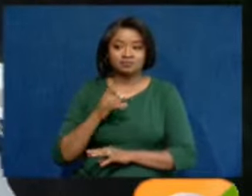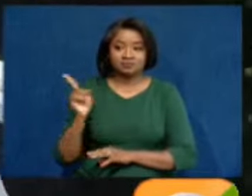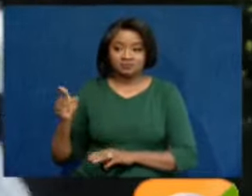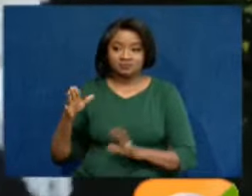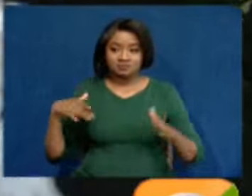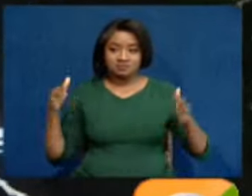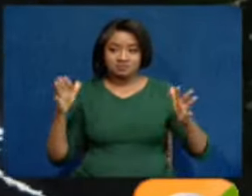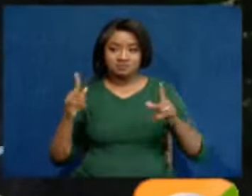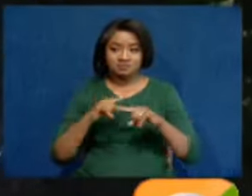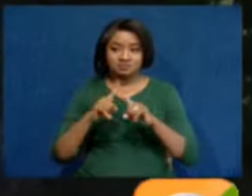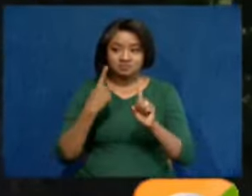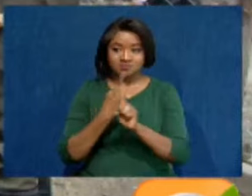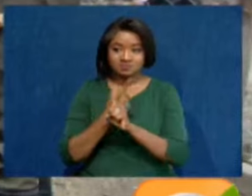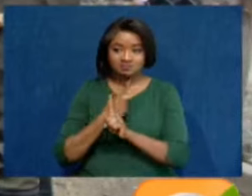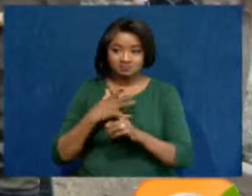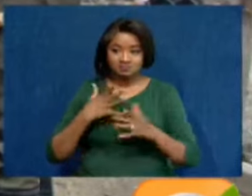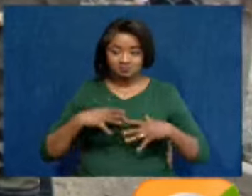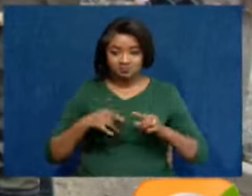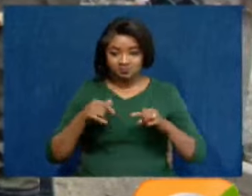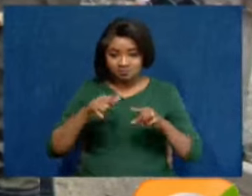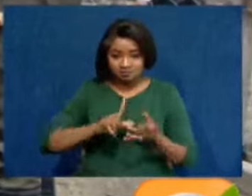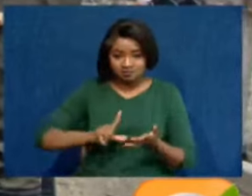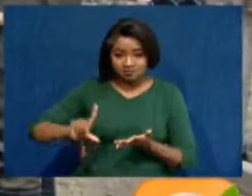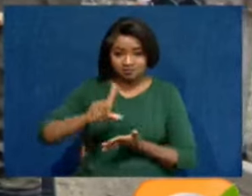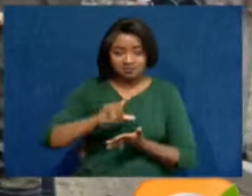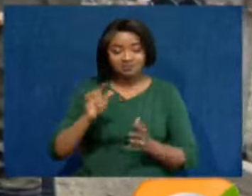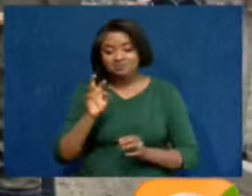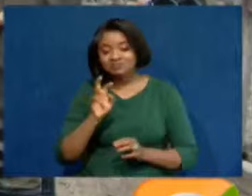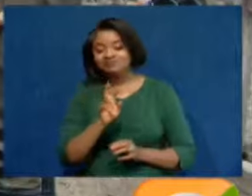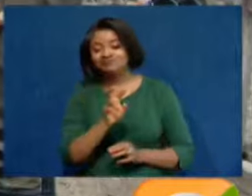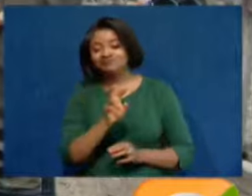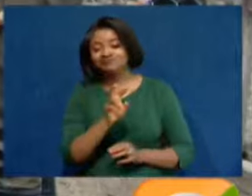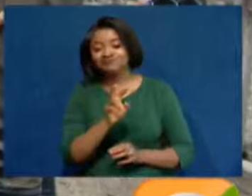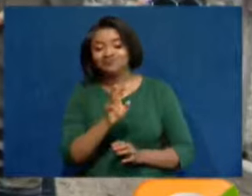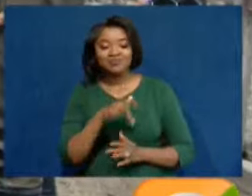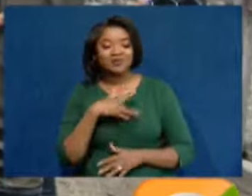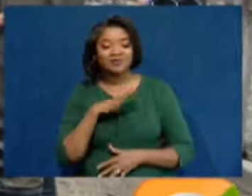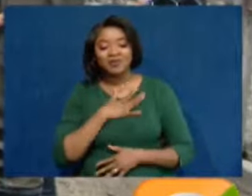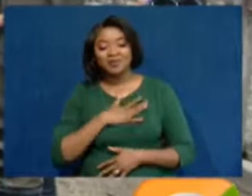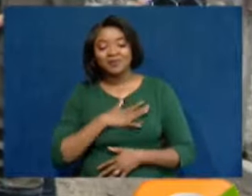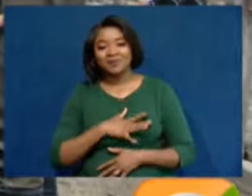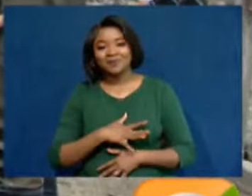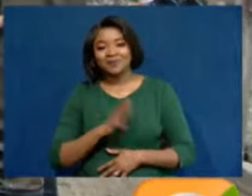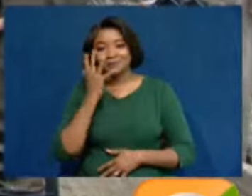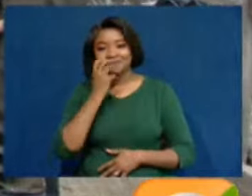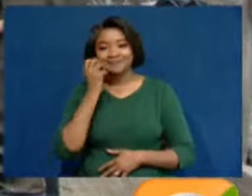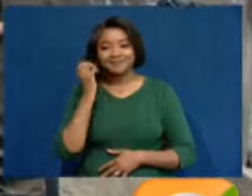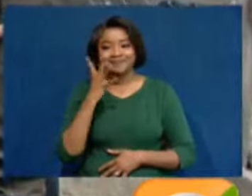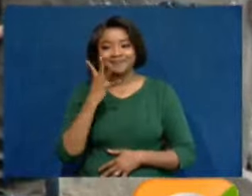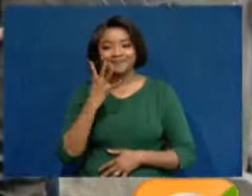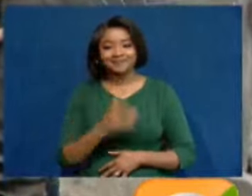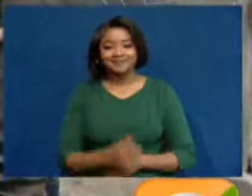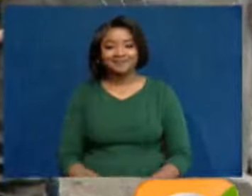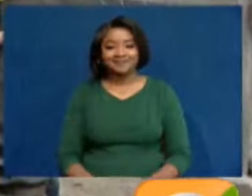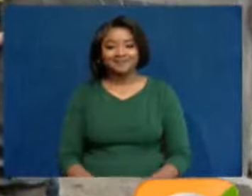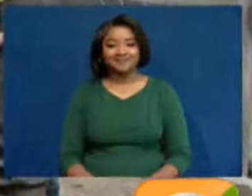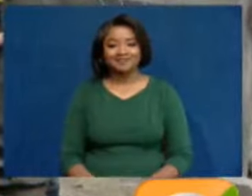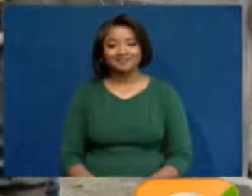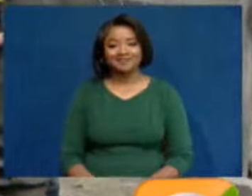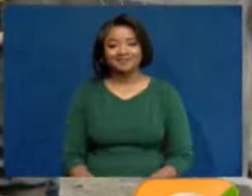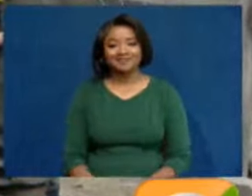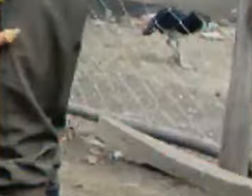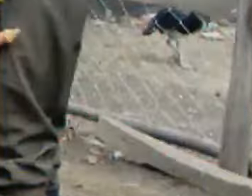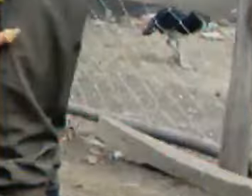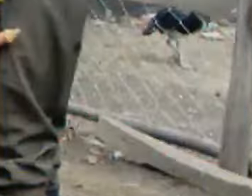hivyo, baadhi ya wenyeji wa humu wanavutiwa na ndege hawa. Dennis Otieno, runinga ya